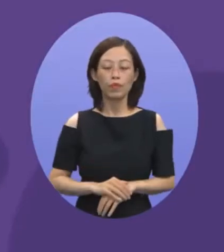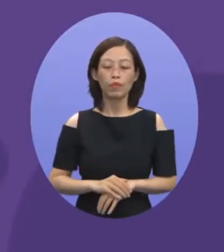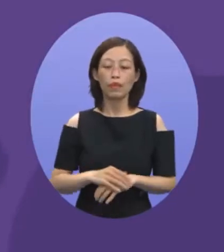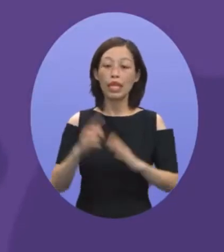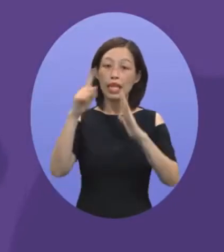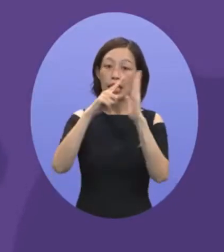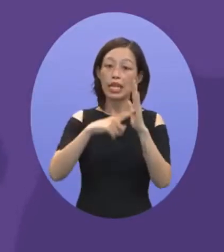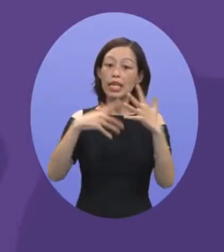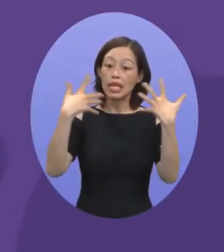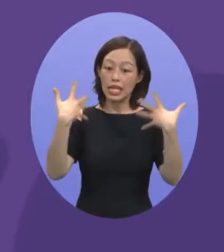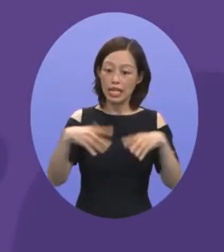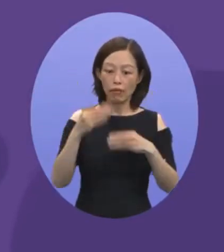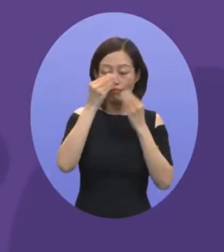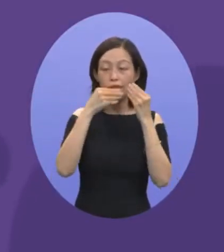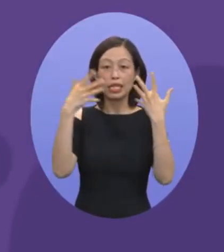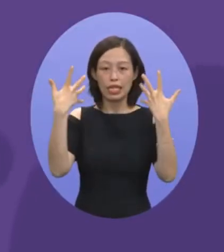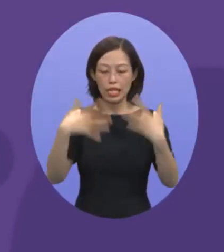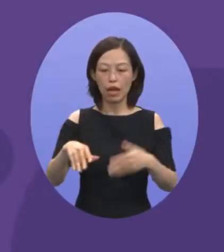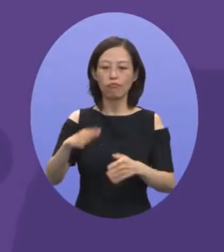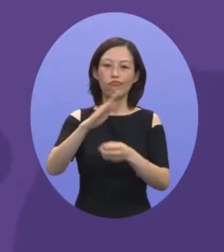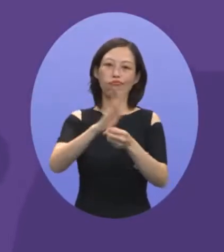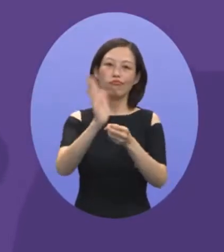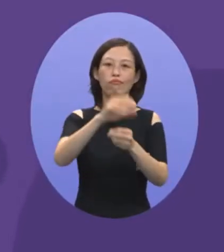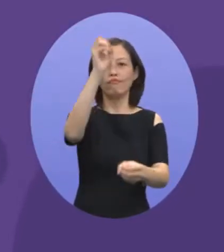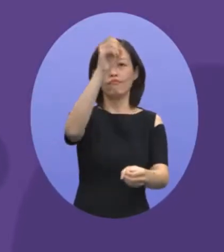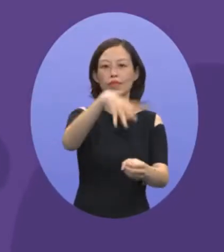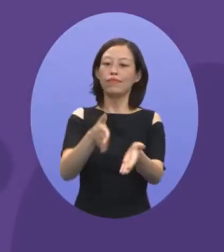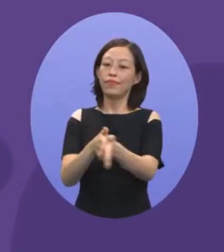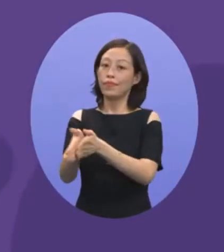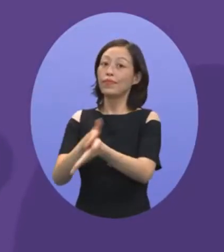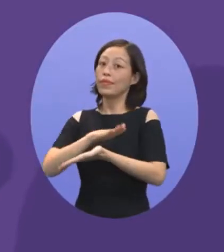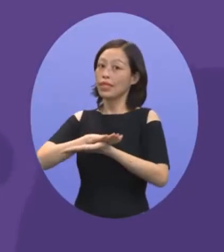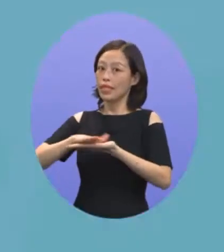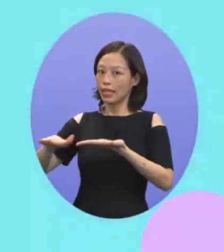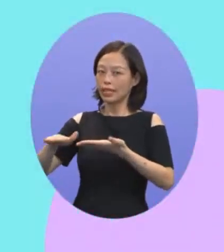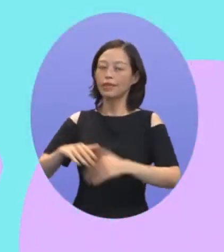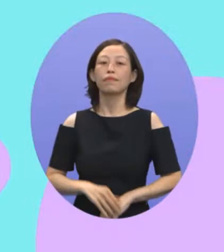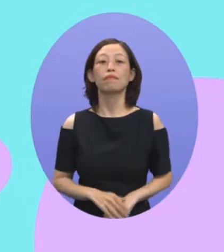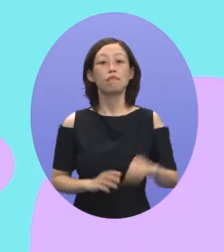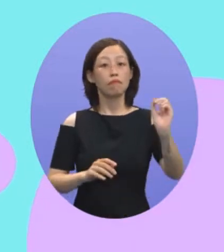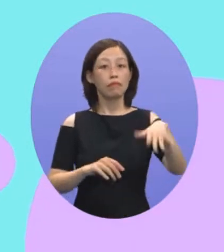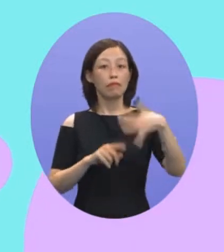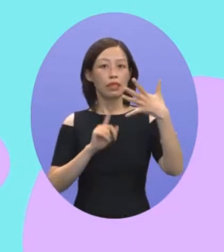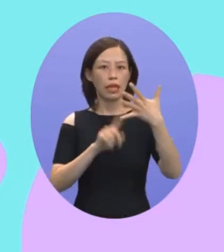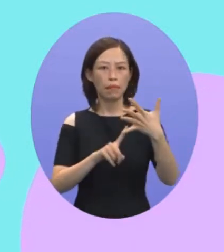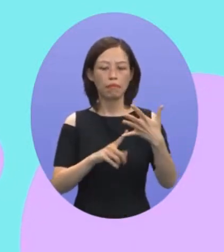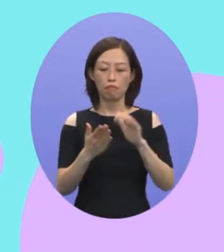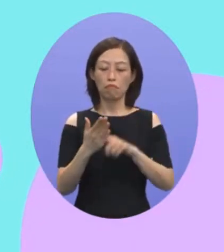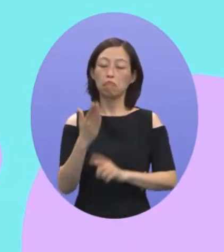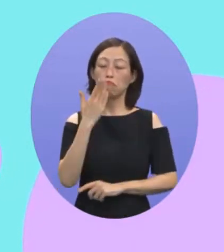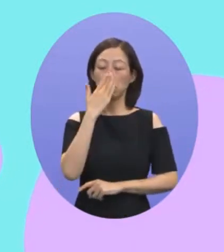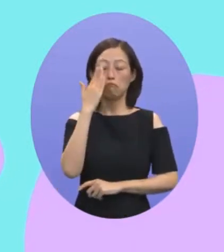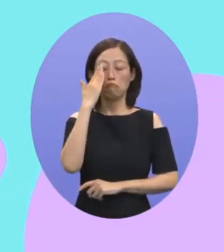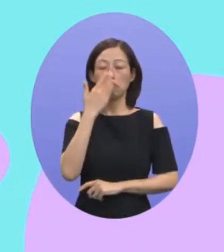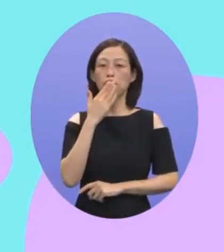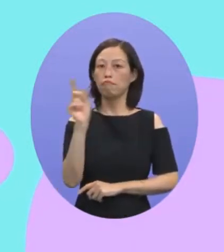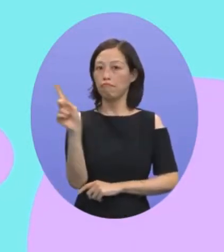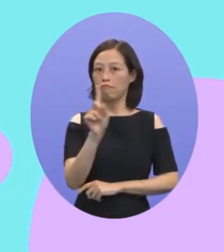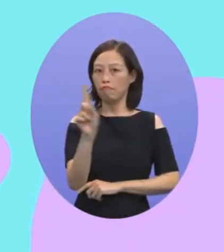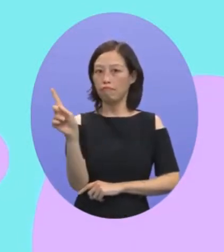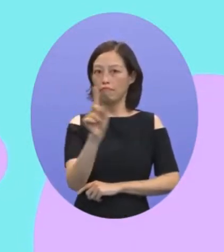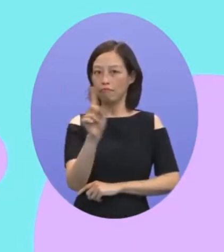hấp. Vứt bỏ khăn, giấy che mũi miệng vào thùng rác và rửa sạch tay. 5. Không đưa tay lên mắt, mũi,